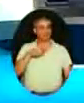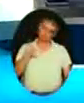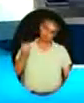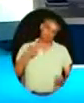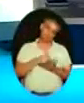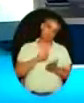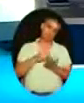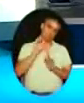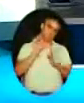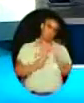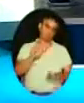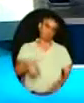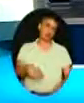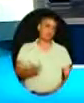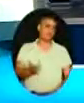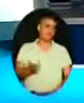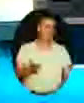אתם